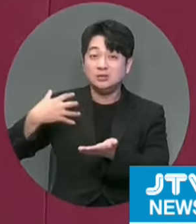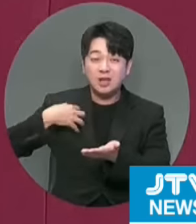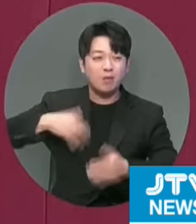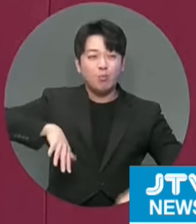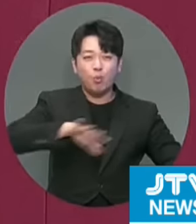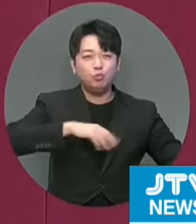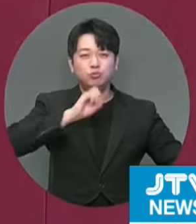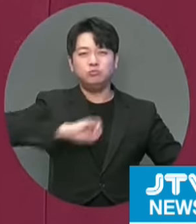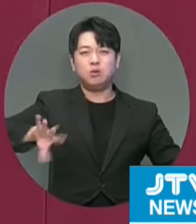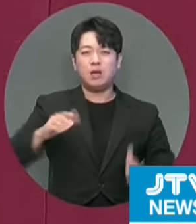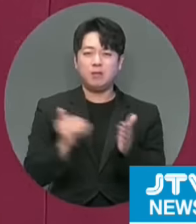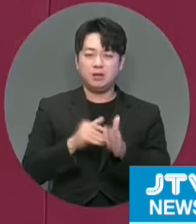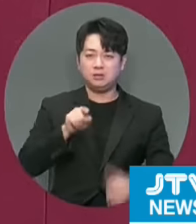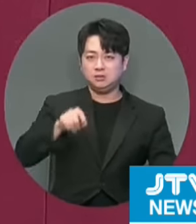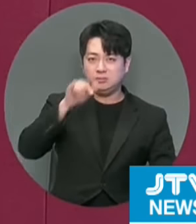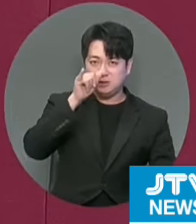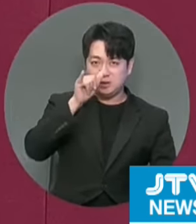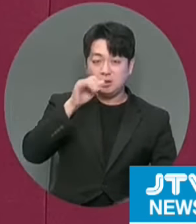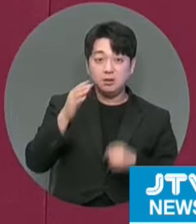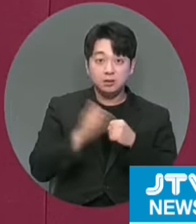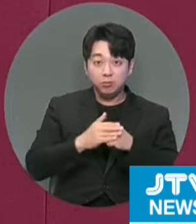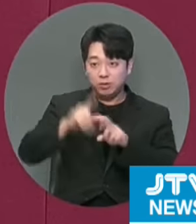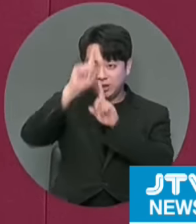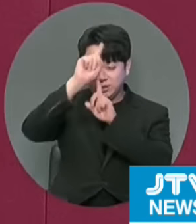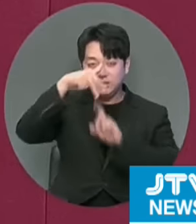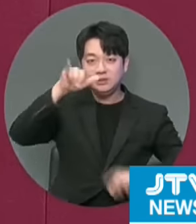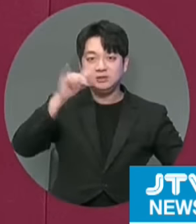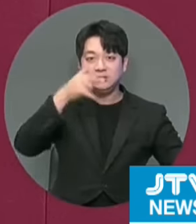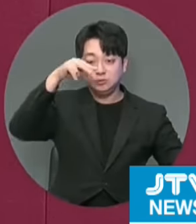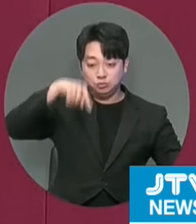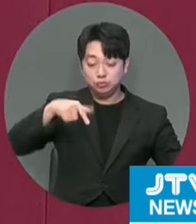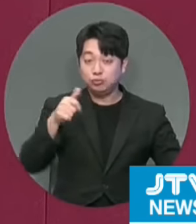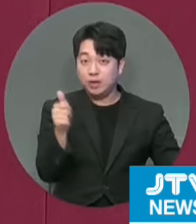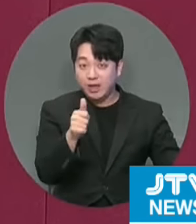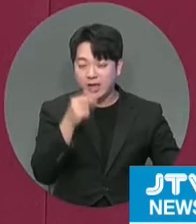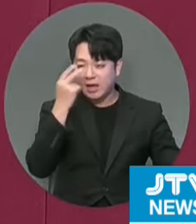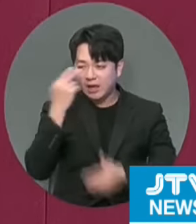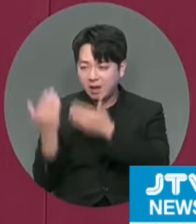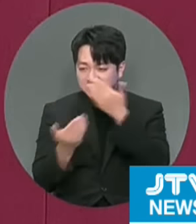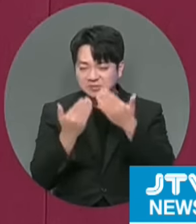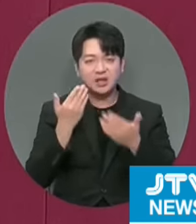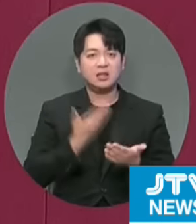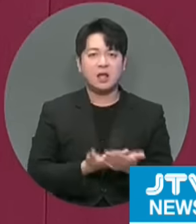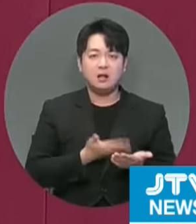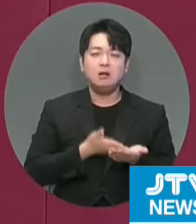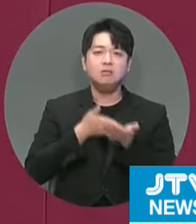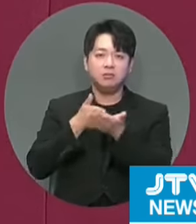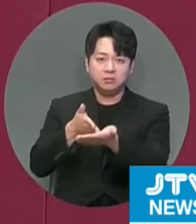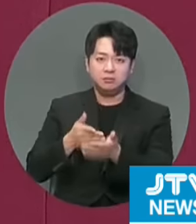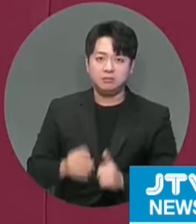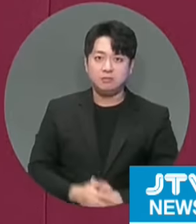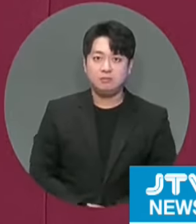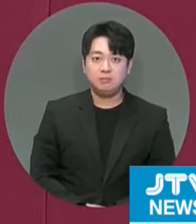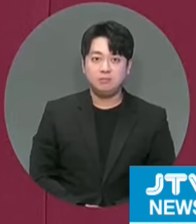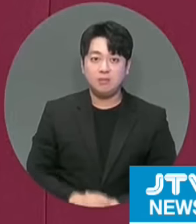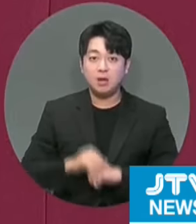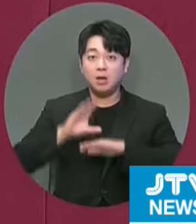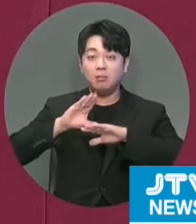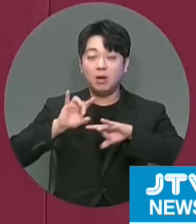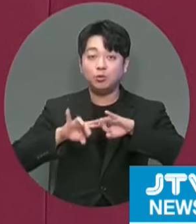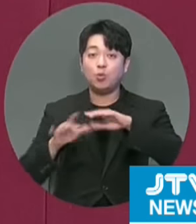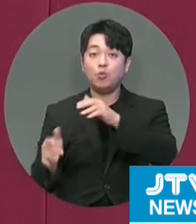이 같은 이유로 이진숙 위원장에 대한 감사를 저는 강하게 촉구합니다. 방통위와 함께